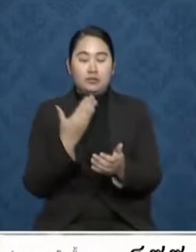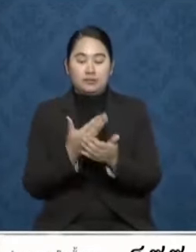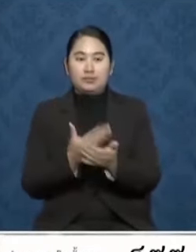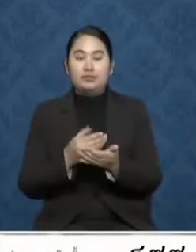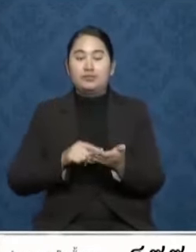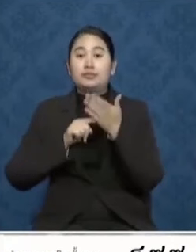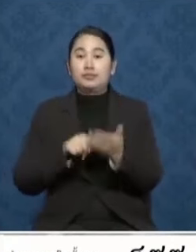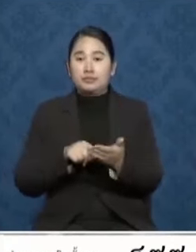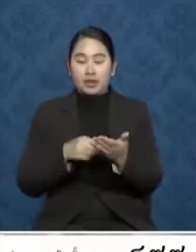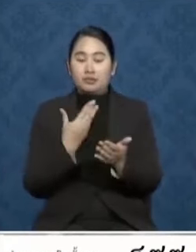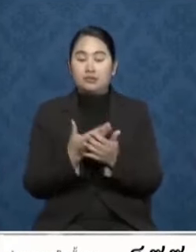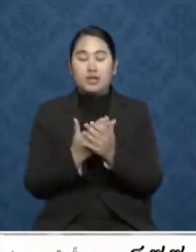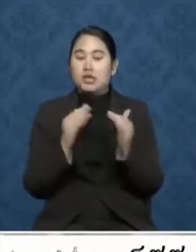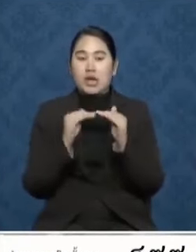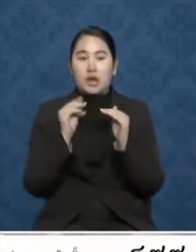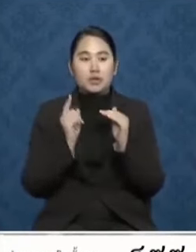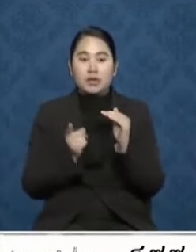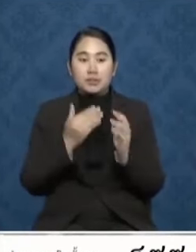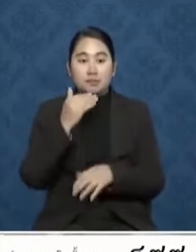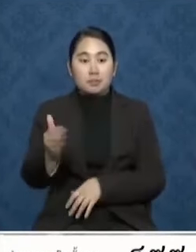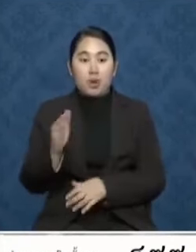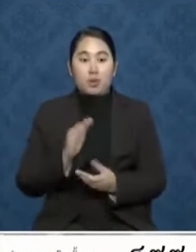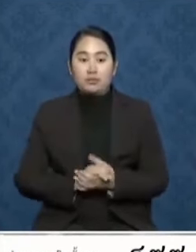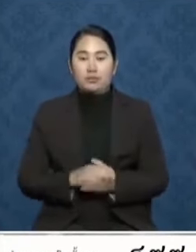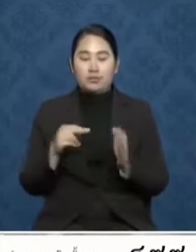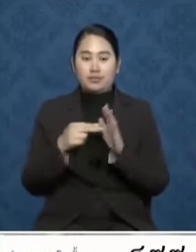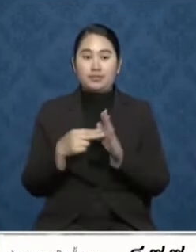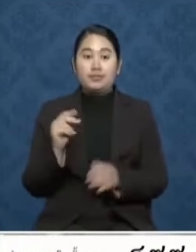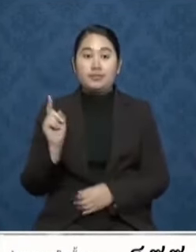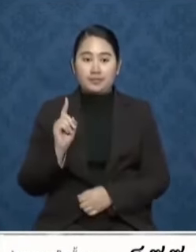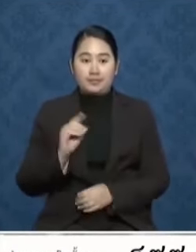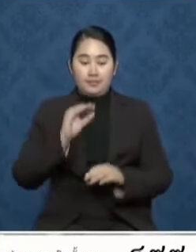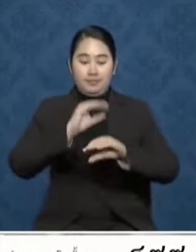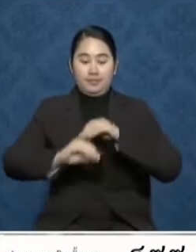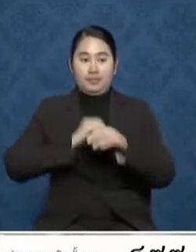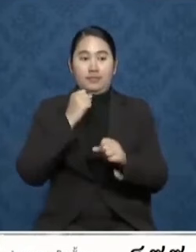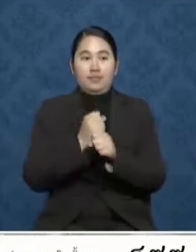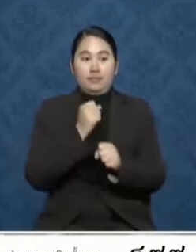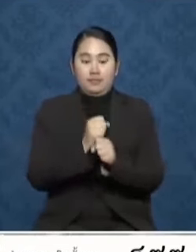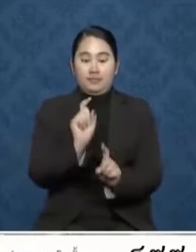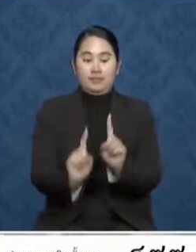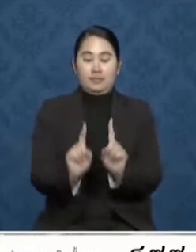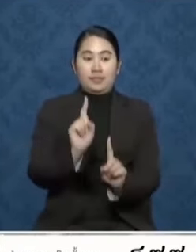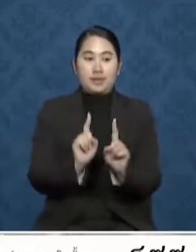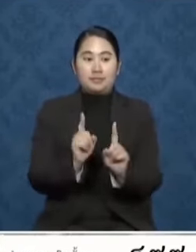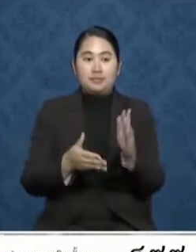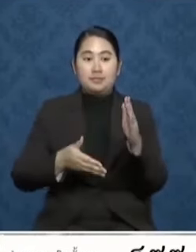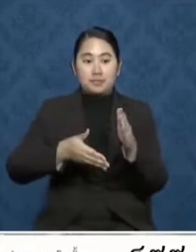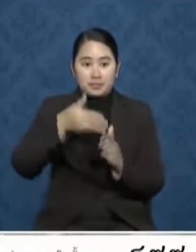สรรในสัดส่วนเท่าเดิมมาตลอดแสดงว่าอะไรครับโครงการไม่เคยวัดสัมฤทธิผล